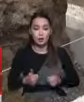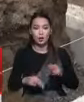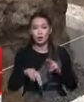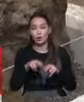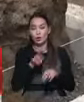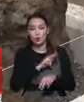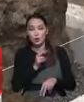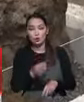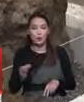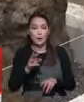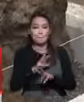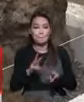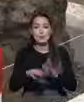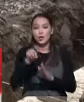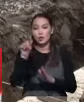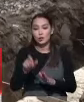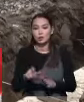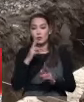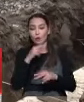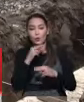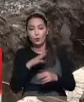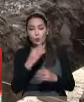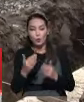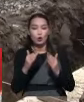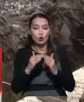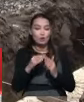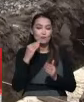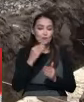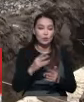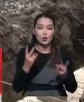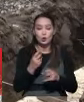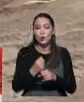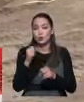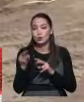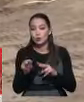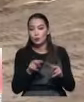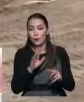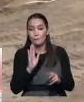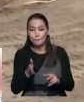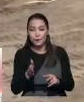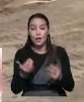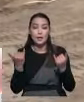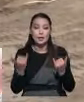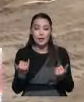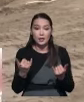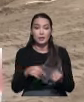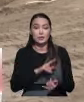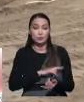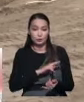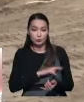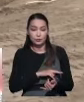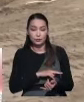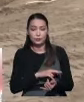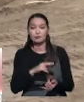жұмыстарымен облыстық мәслихат депутаттары танысты. Олар үйдің сапалы салынуына бақылау жасайтын болады. Қазір жұмыс қарқынына